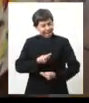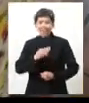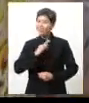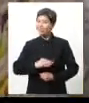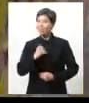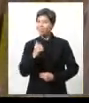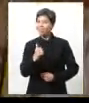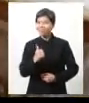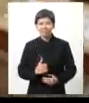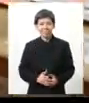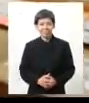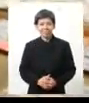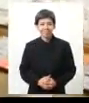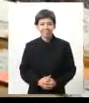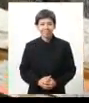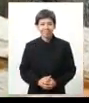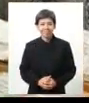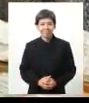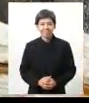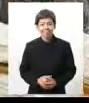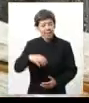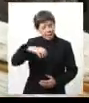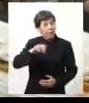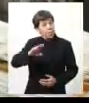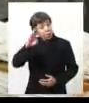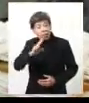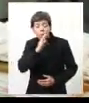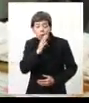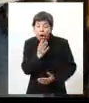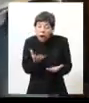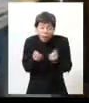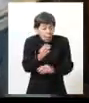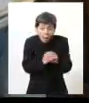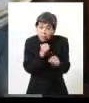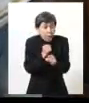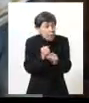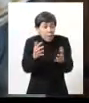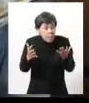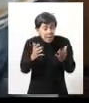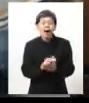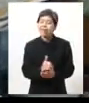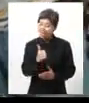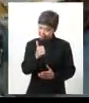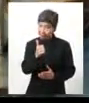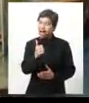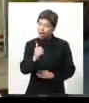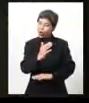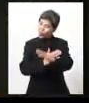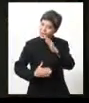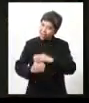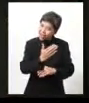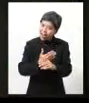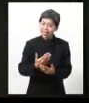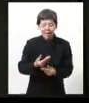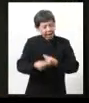ายก็ดีขึ้นเยอะนะคะ สถานประกอบการใดไม่พร้อมที่จะรับคนพิการเขาทำงานก็ส